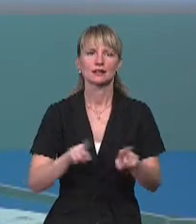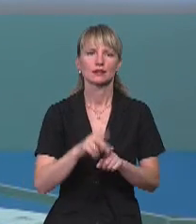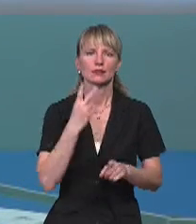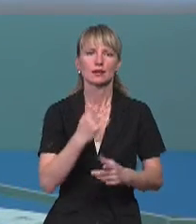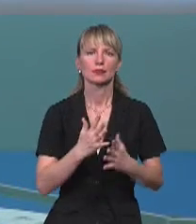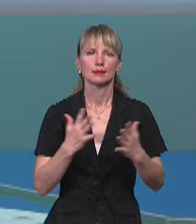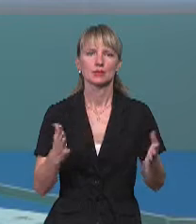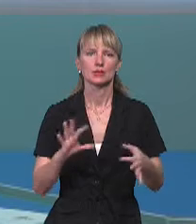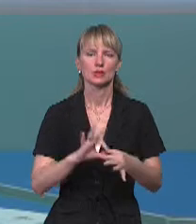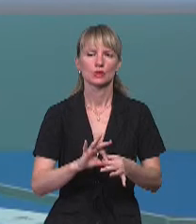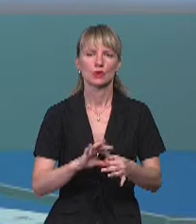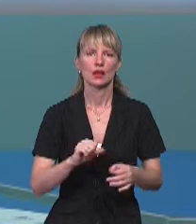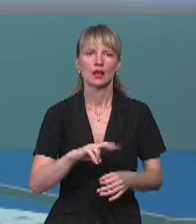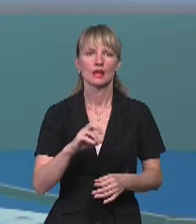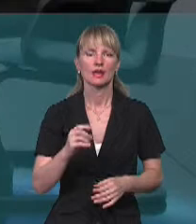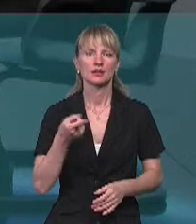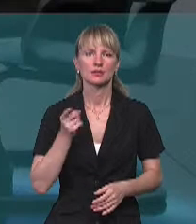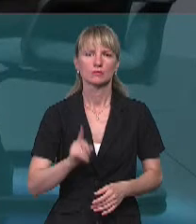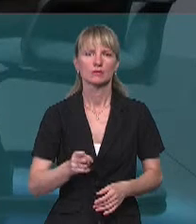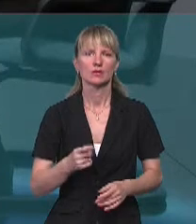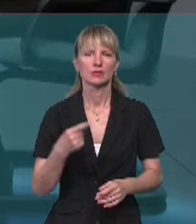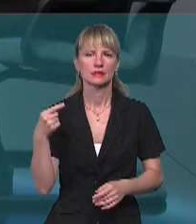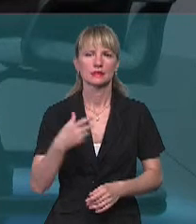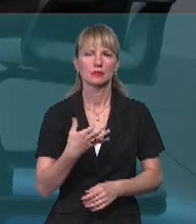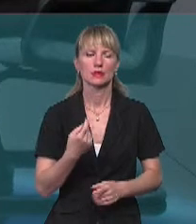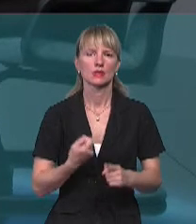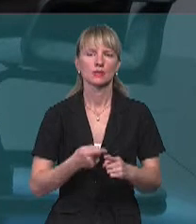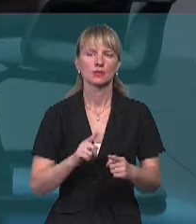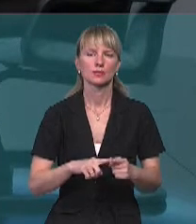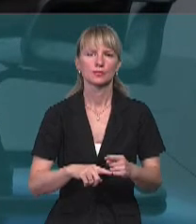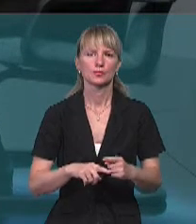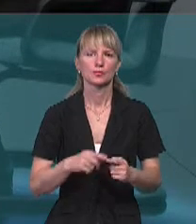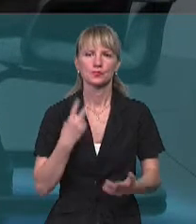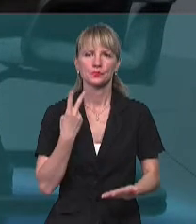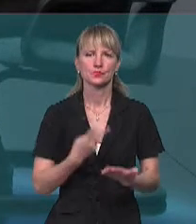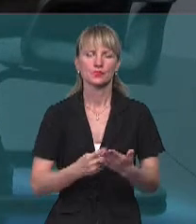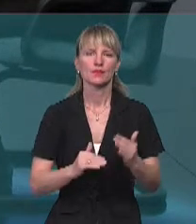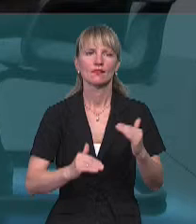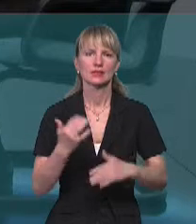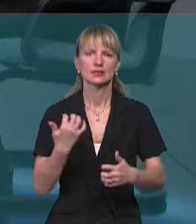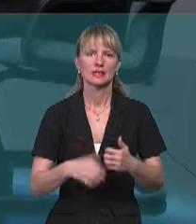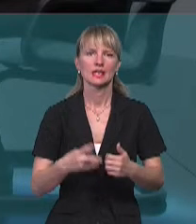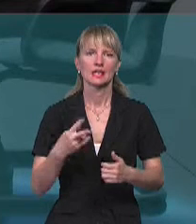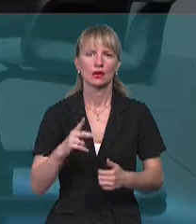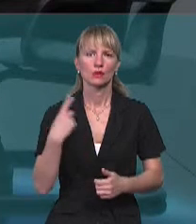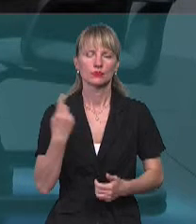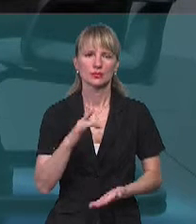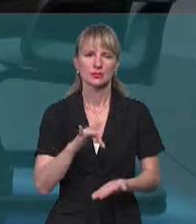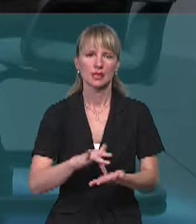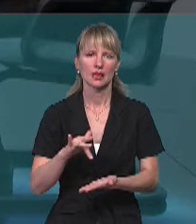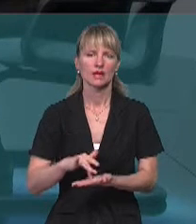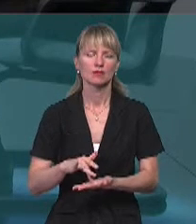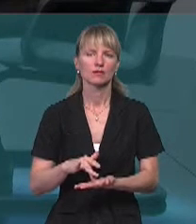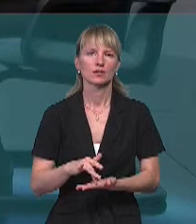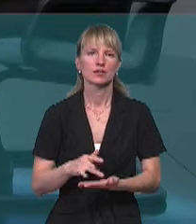більше залучення. Але насправді 1500 – це навіть показник вище середнього для обласних центрів.